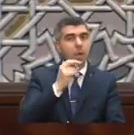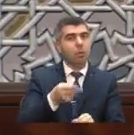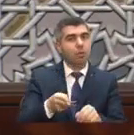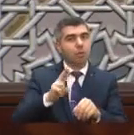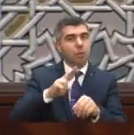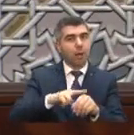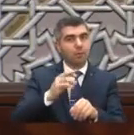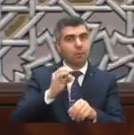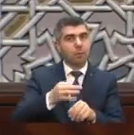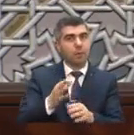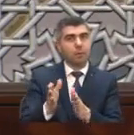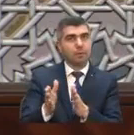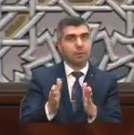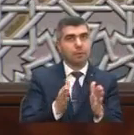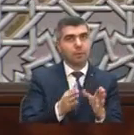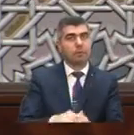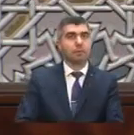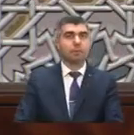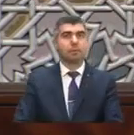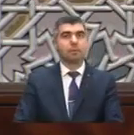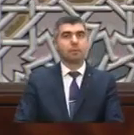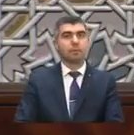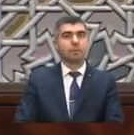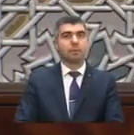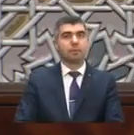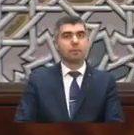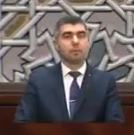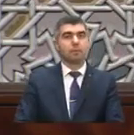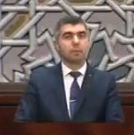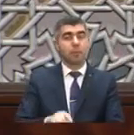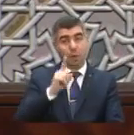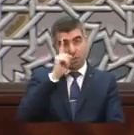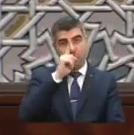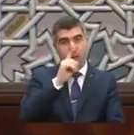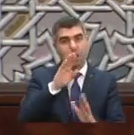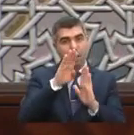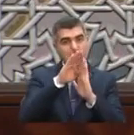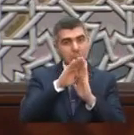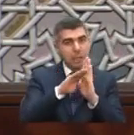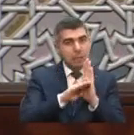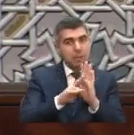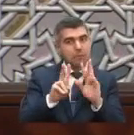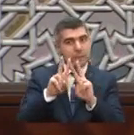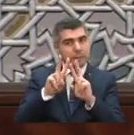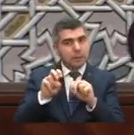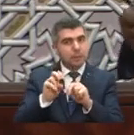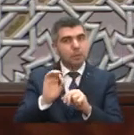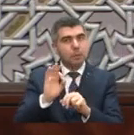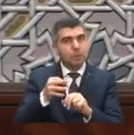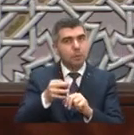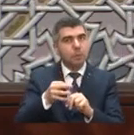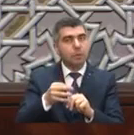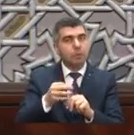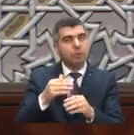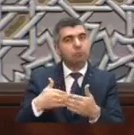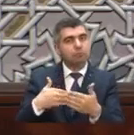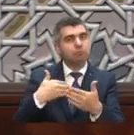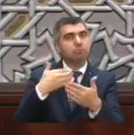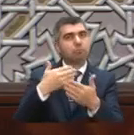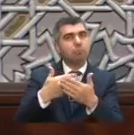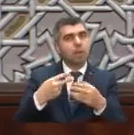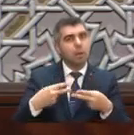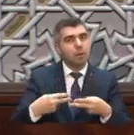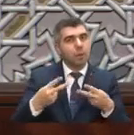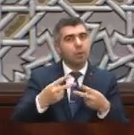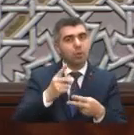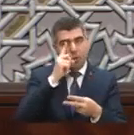في إذن سوف يباشر المكتب هذه العملية، وإلى توصل بها في الجلسة المقبلة سوف تتلى